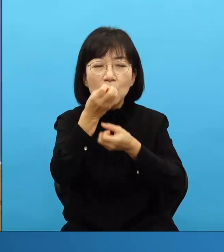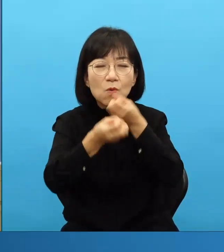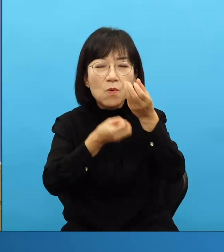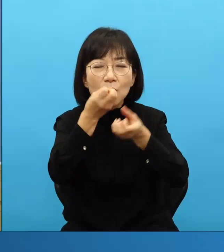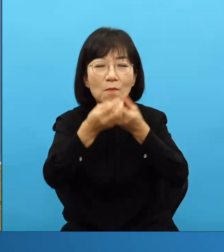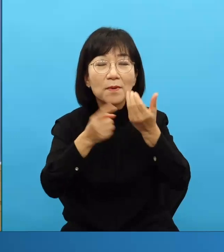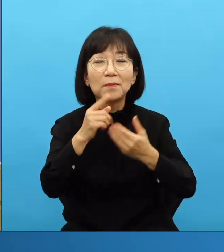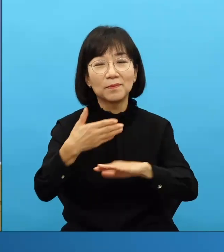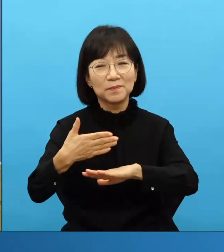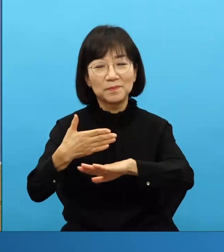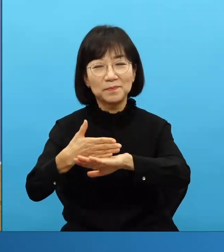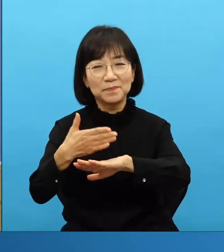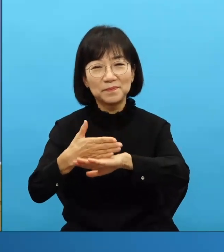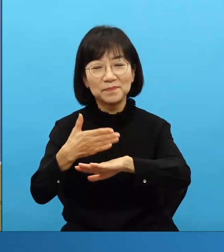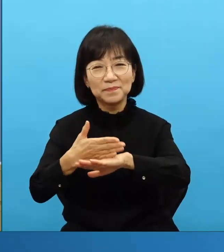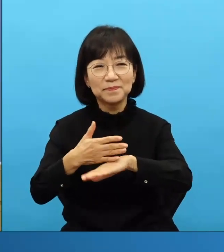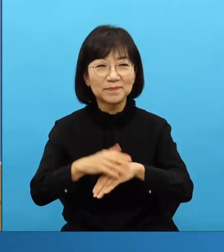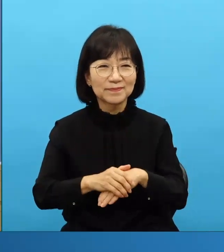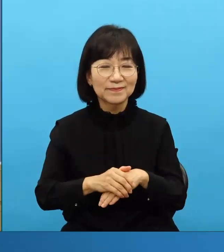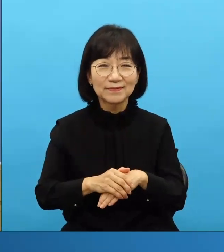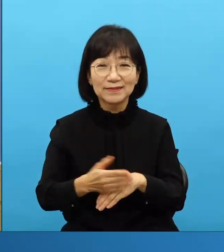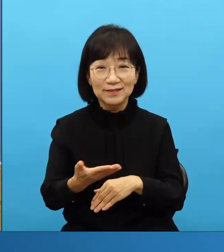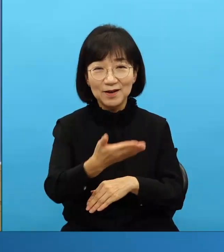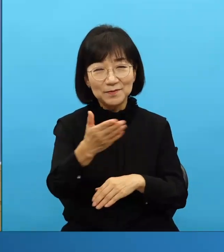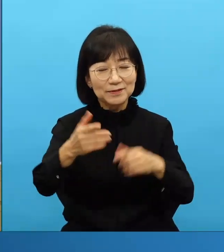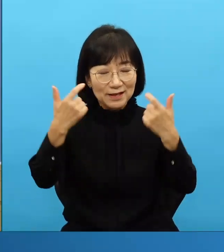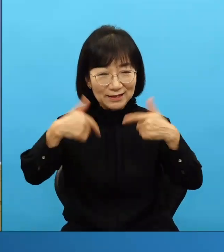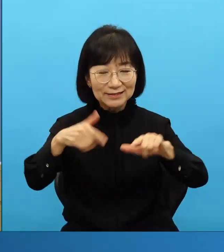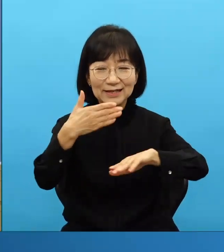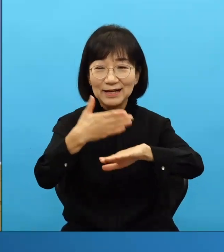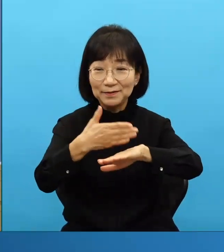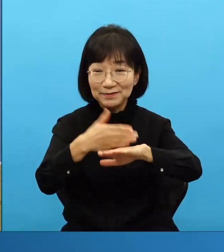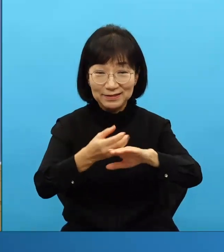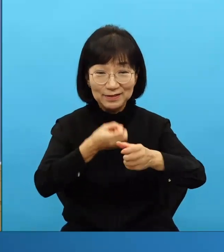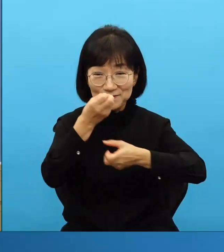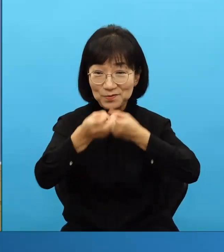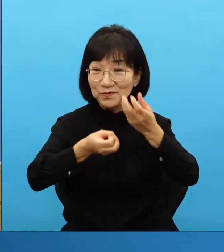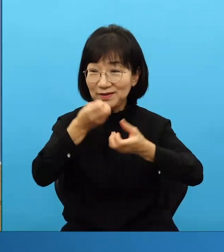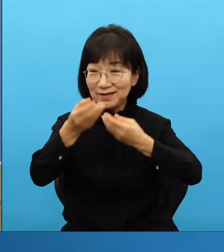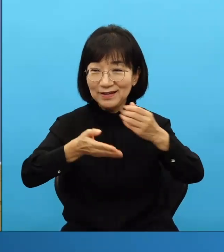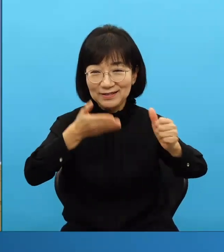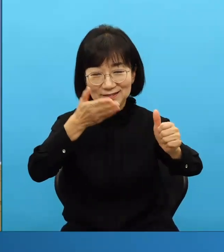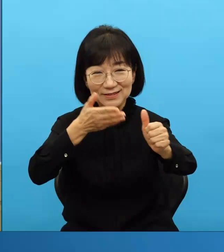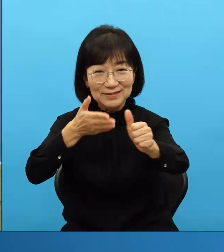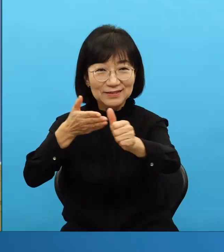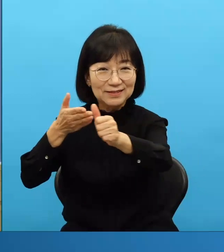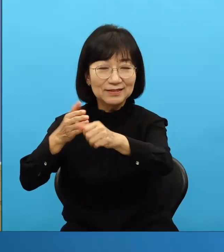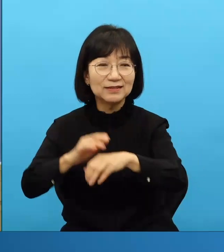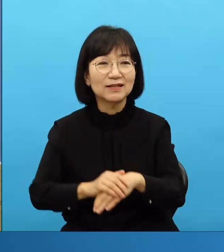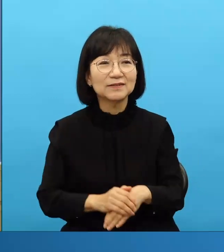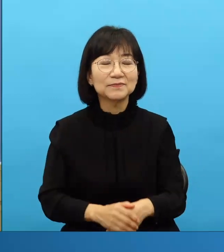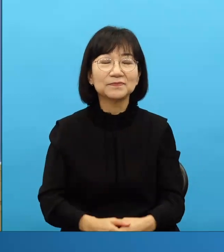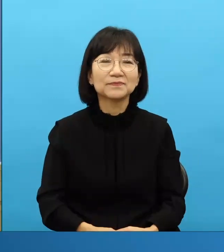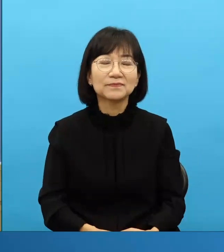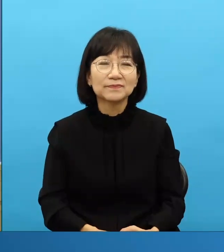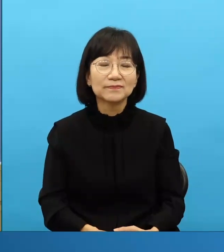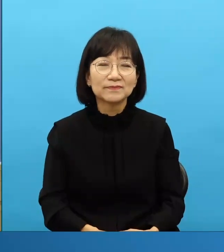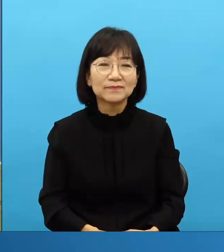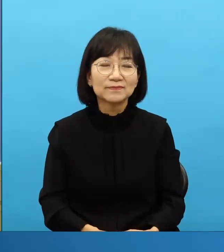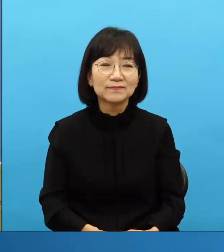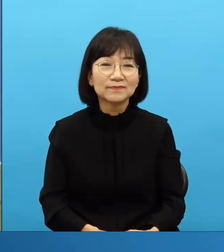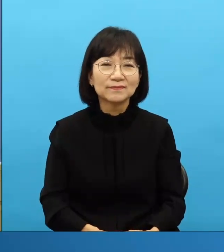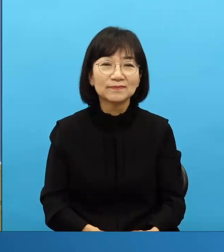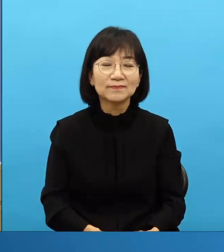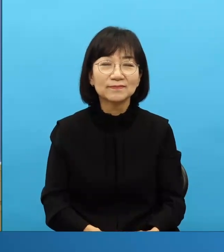are able to do this. 우리의 감사의 고백이 되길 축복합니다. May that become your confession. 감사의 영적 원리가 있어요. Now there is